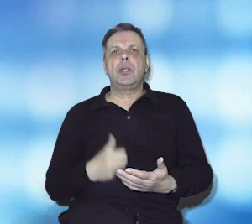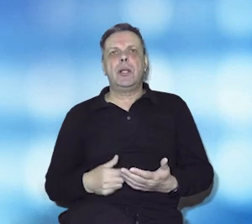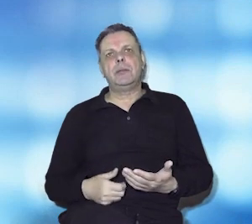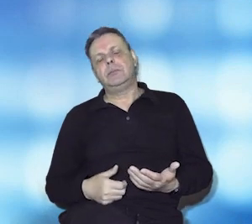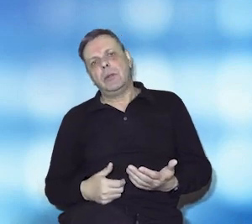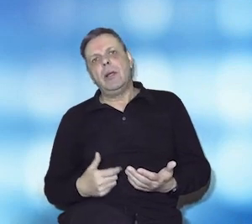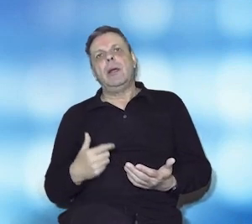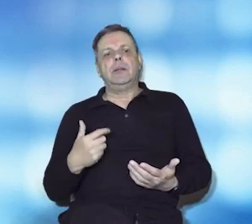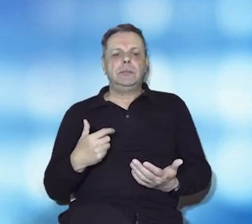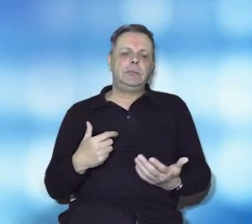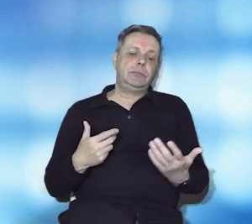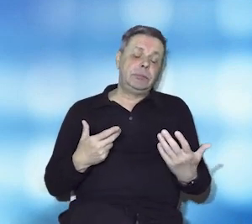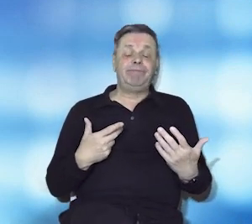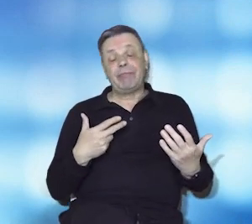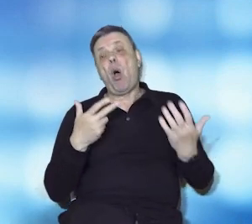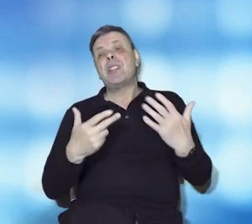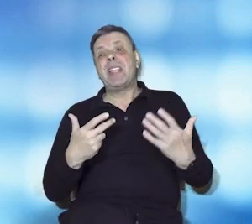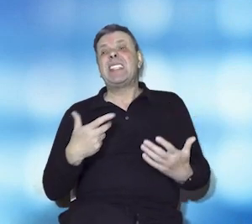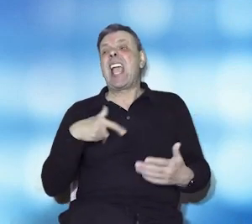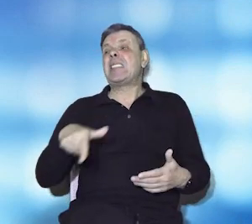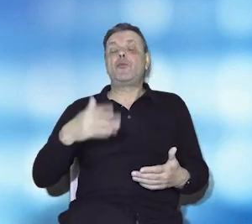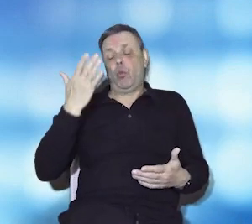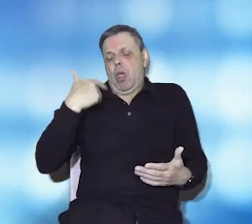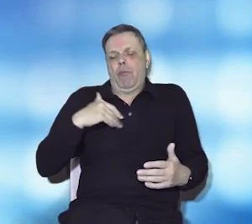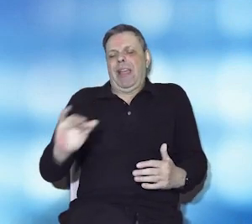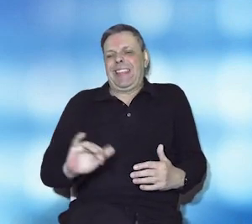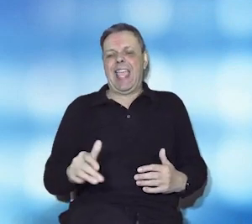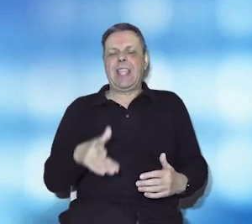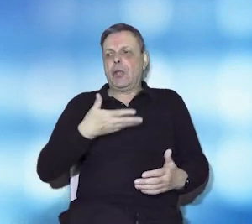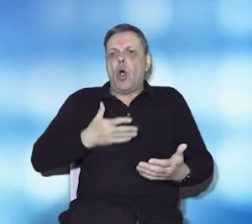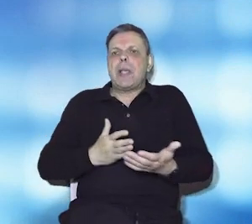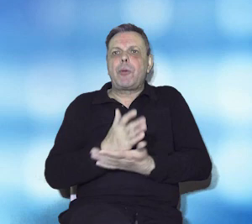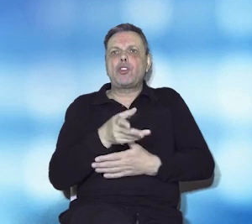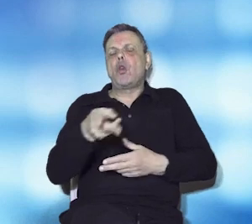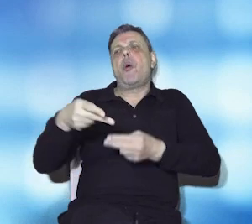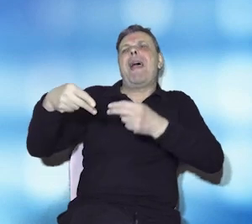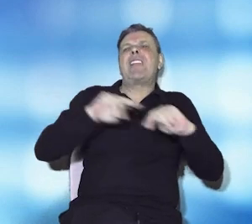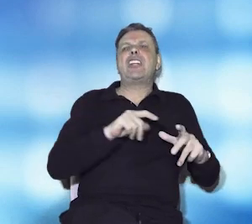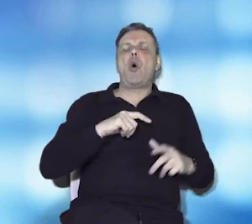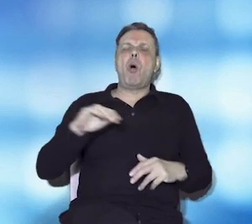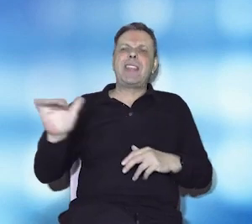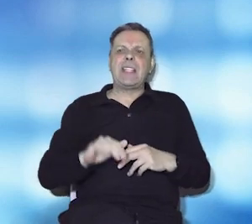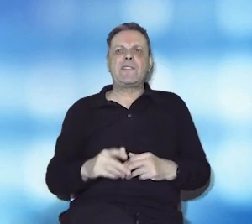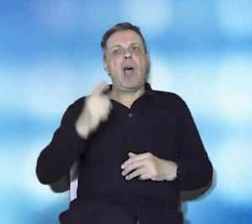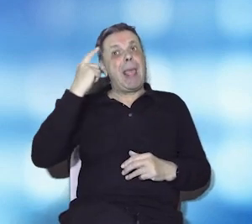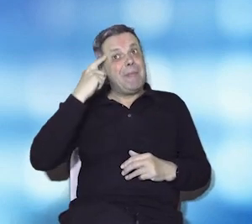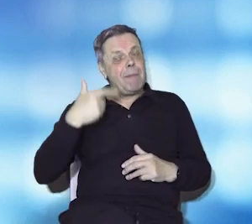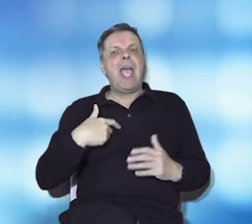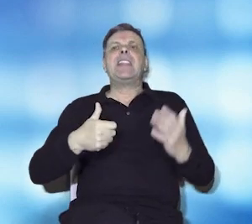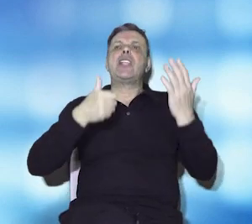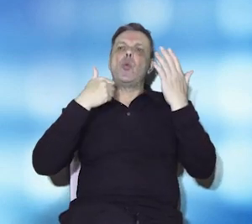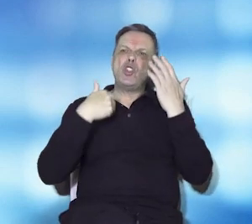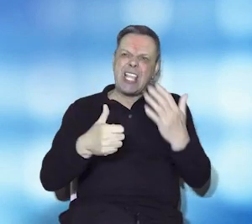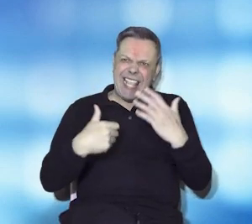nekako 80. to sam kao dijete, to ono, se proživio, pa me to vraća neko djetinstvo, ali mislim da su 60. imaju